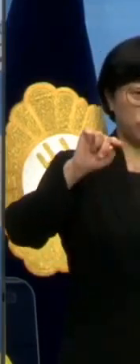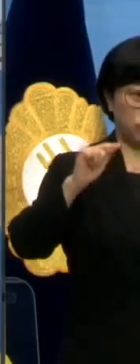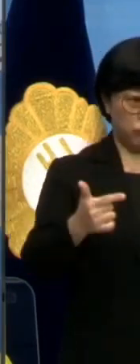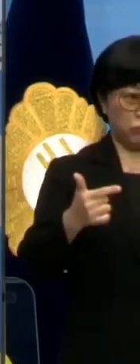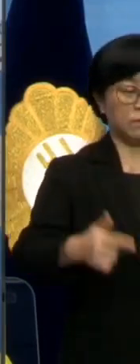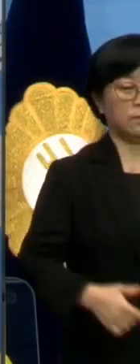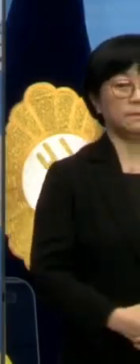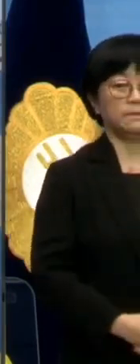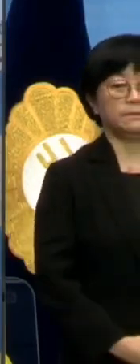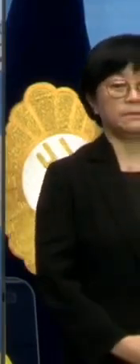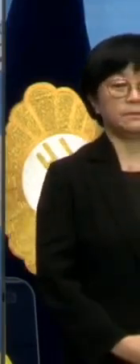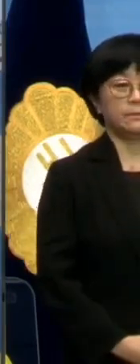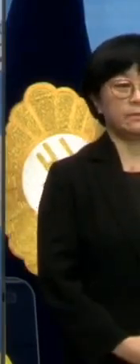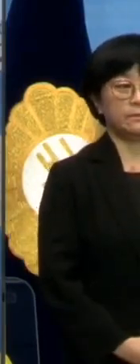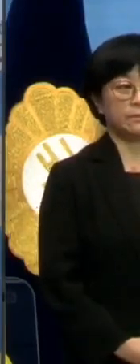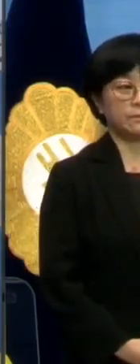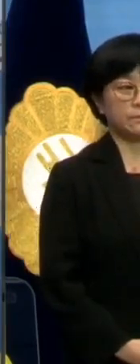의원입니다.